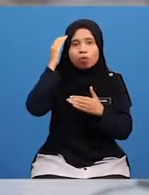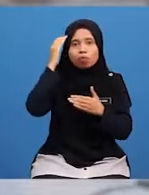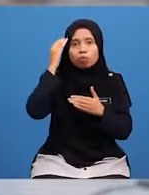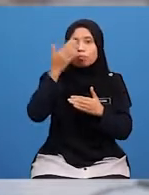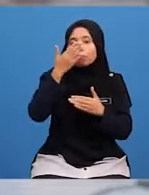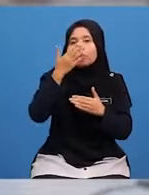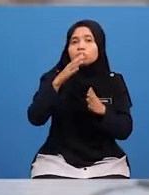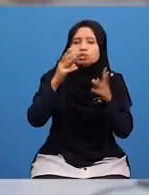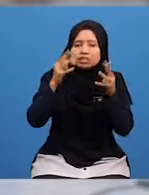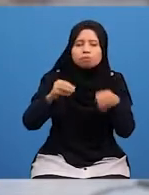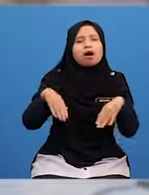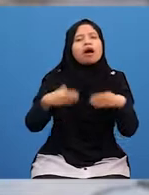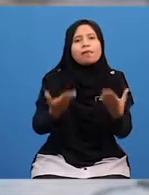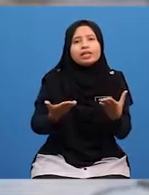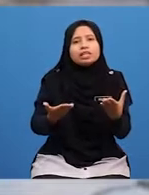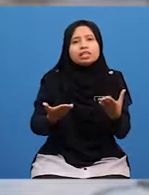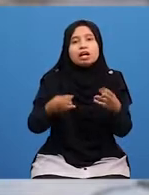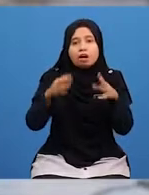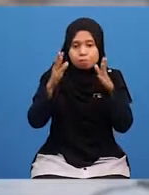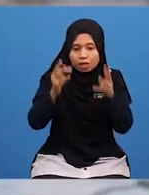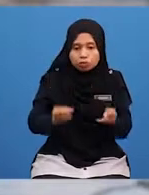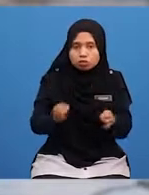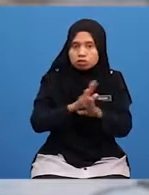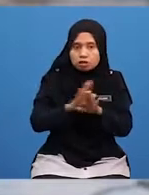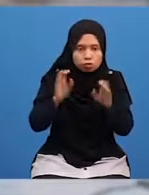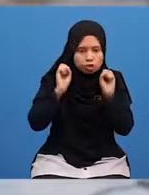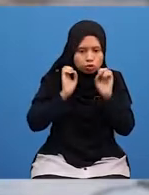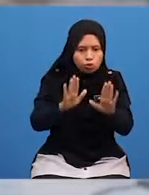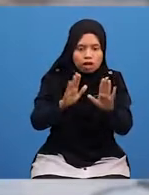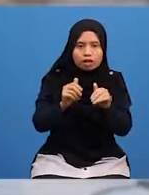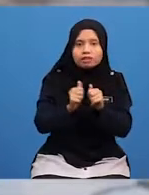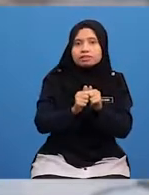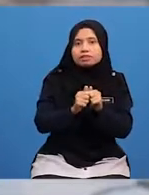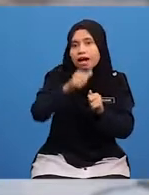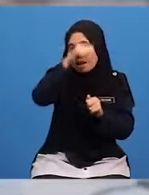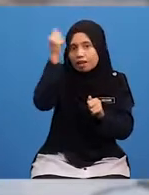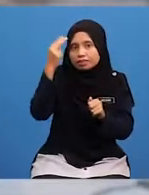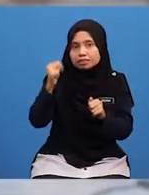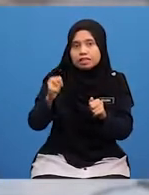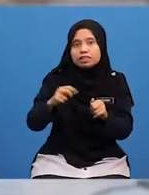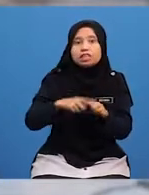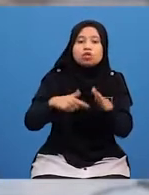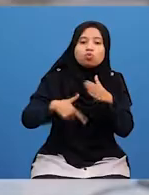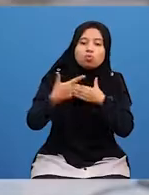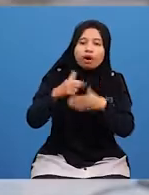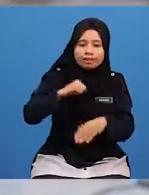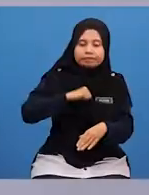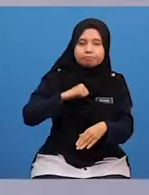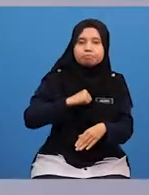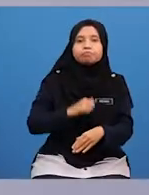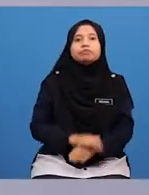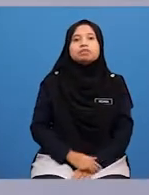manusia. Maka manusia tidak boleh menolaknya dengan alasan di luar kemampuan.